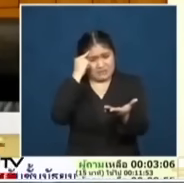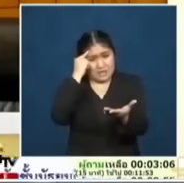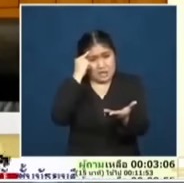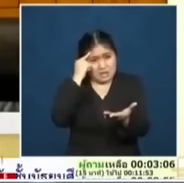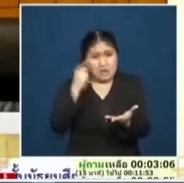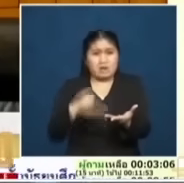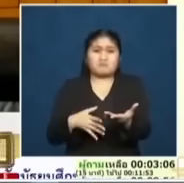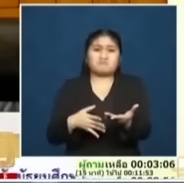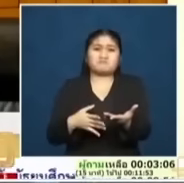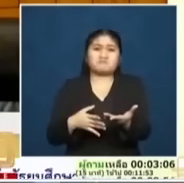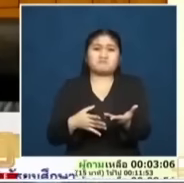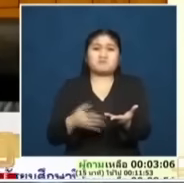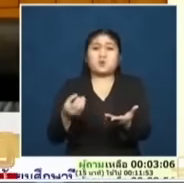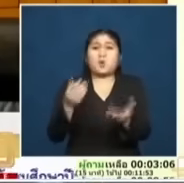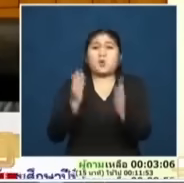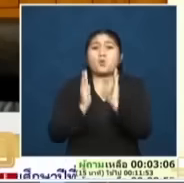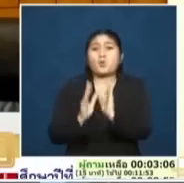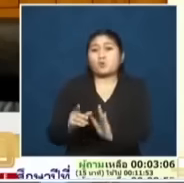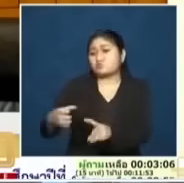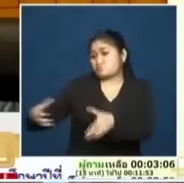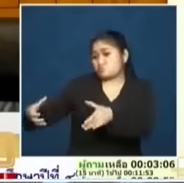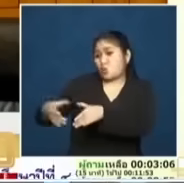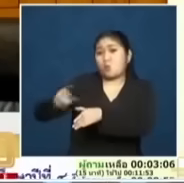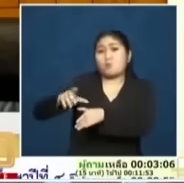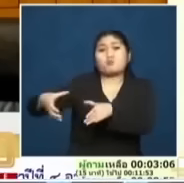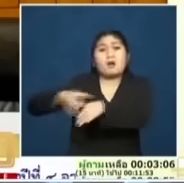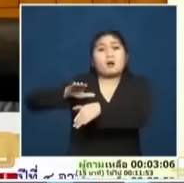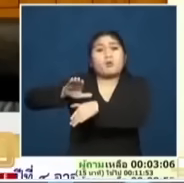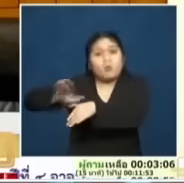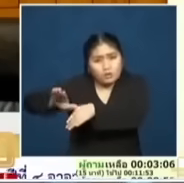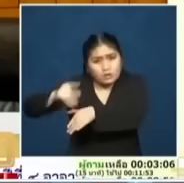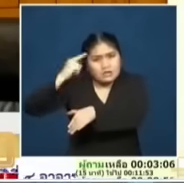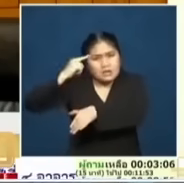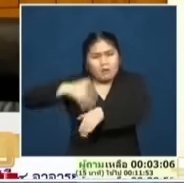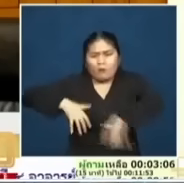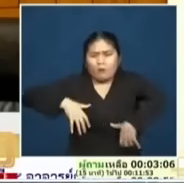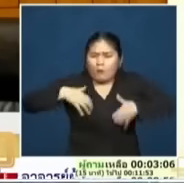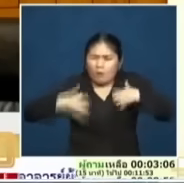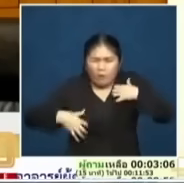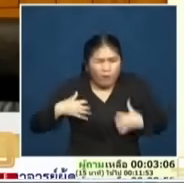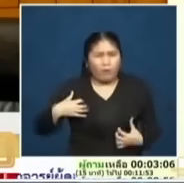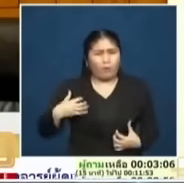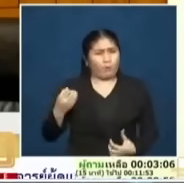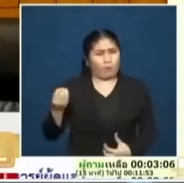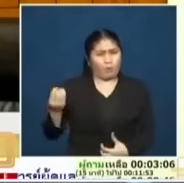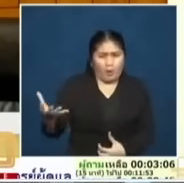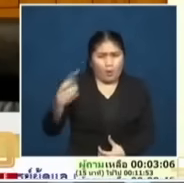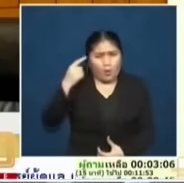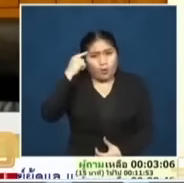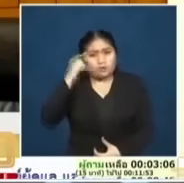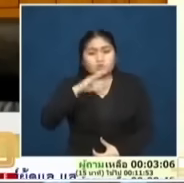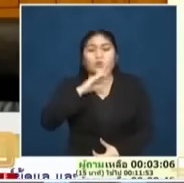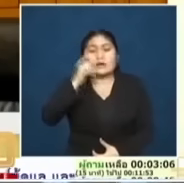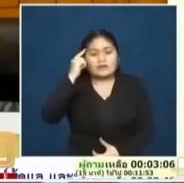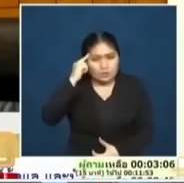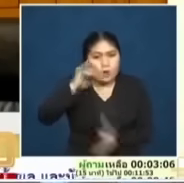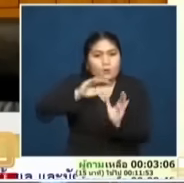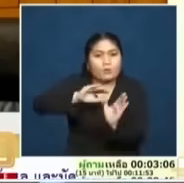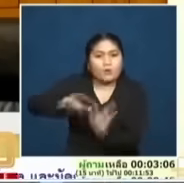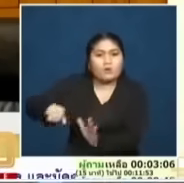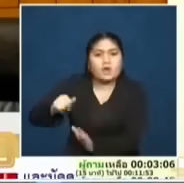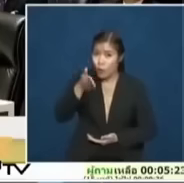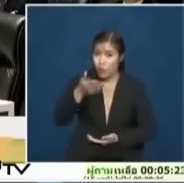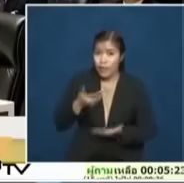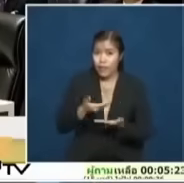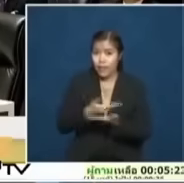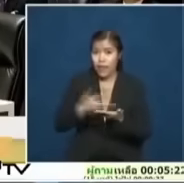ด็นเรื่องจะไปแตะหมวด1หมวด2คุณภูมิธรรมใช่ก็หมกมุ่นนะส่วนประเด็นเรื่องมาตรา